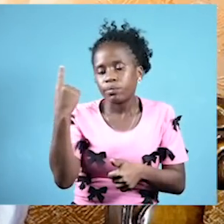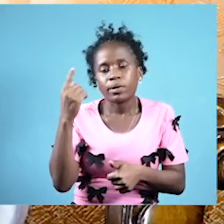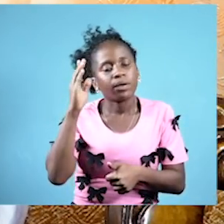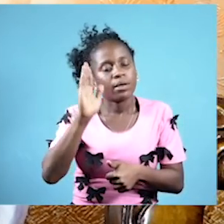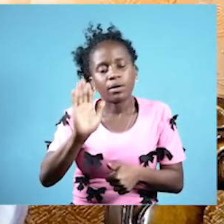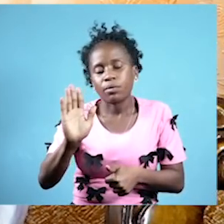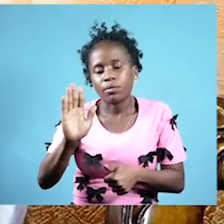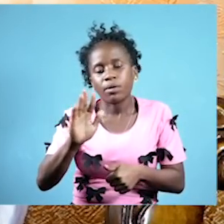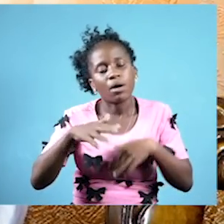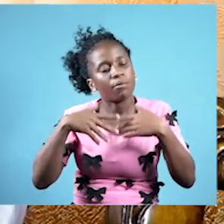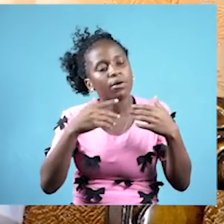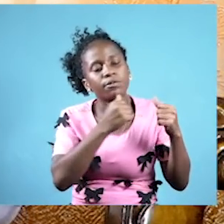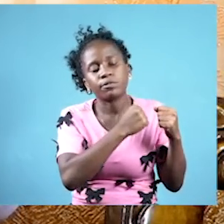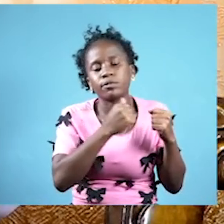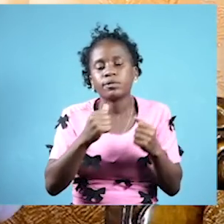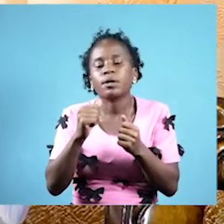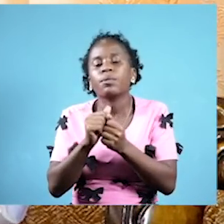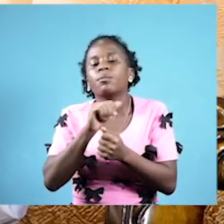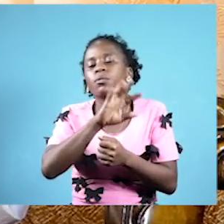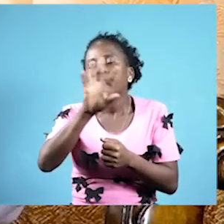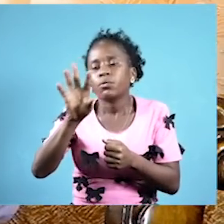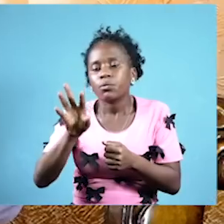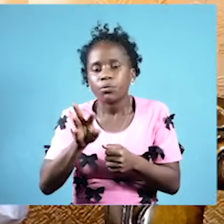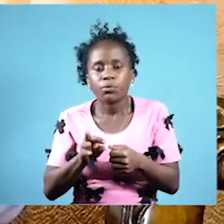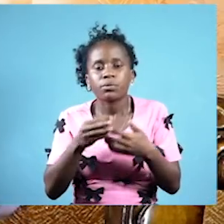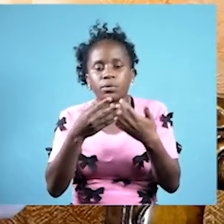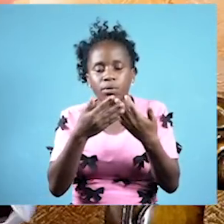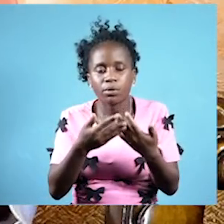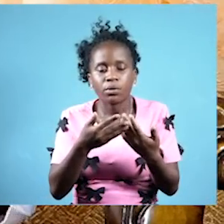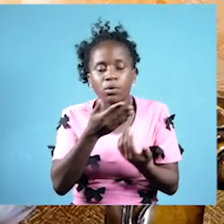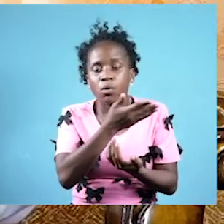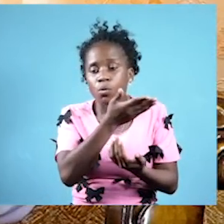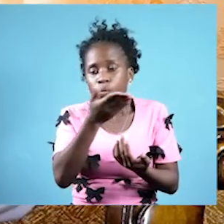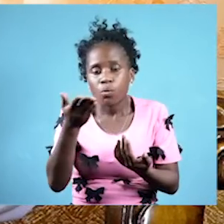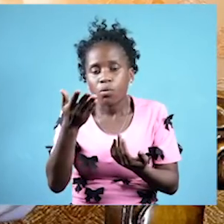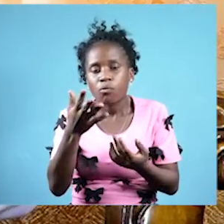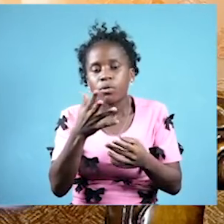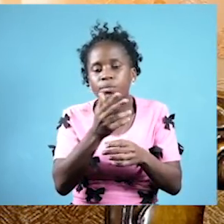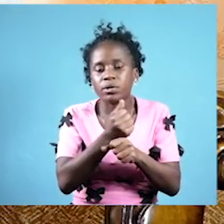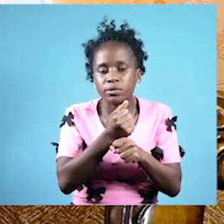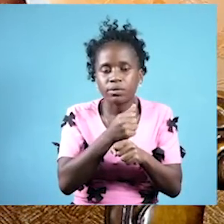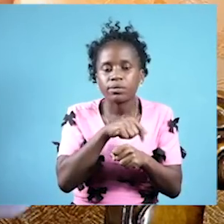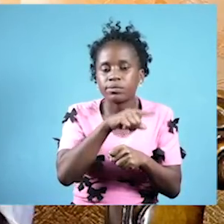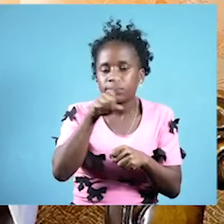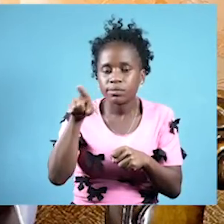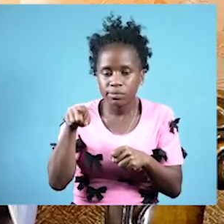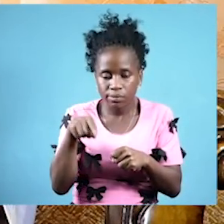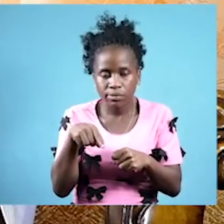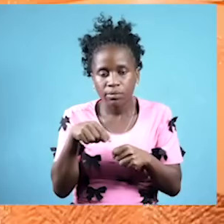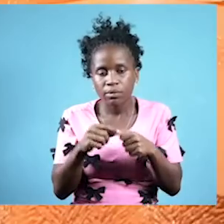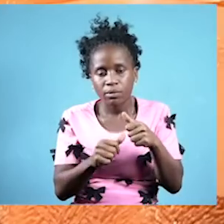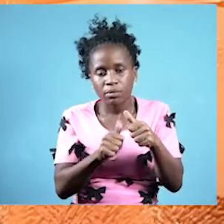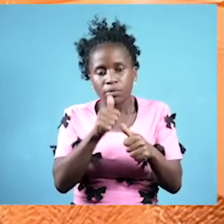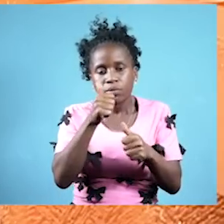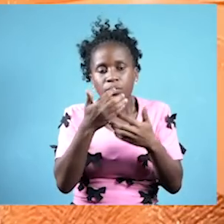Kiongozi wetu au viongozi wetu wanatutegemea sisi, wao peke yao hawawezi kuyafanya yote.